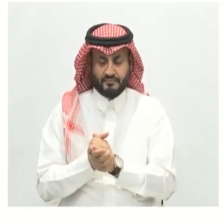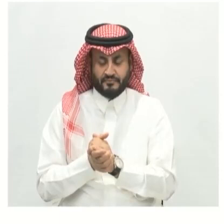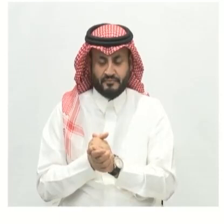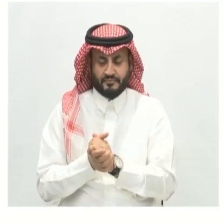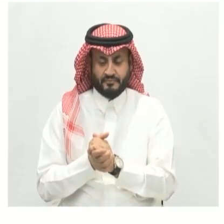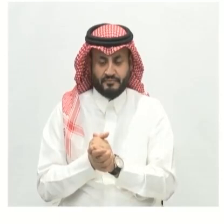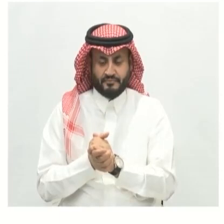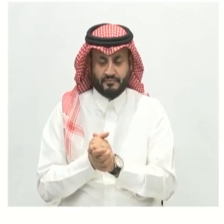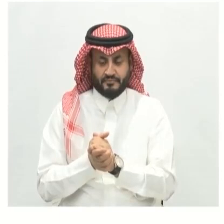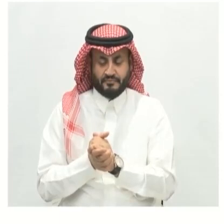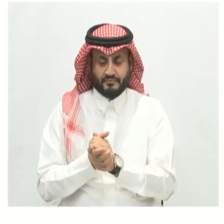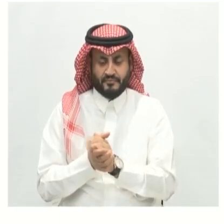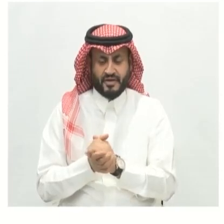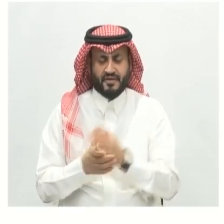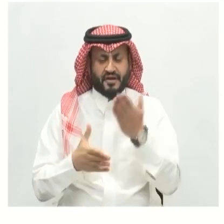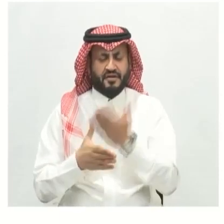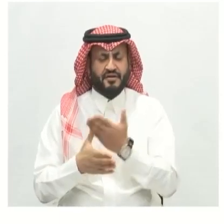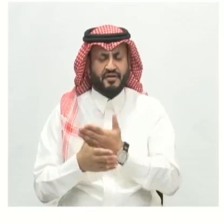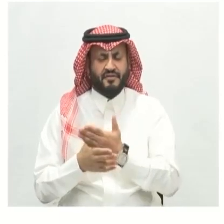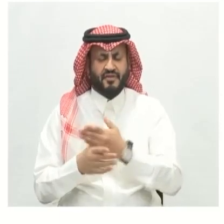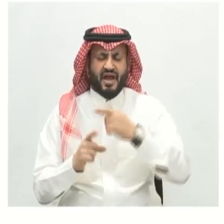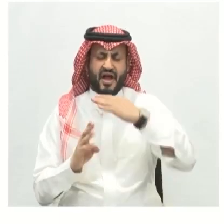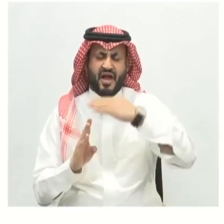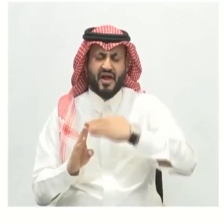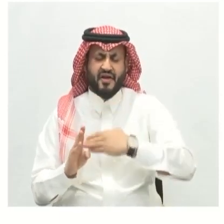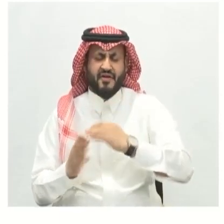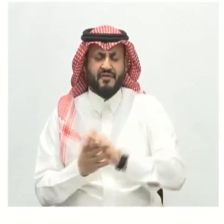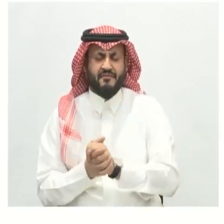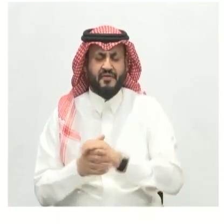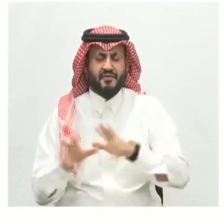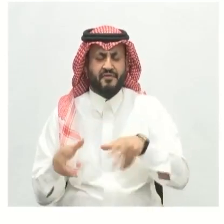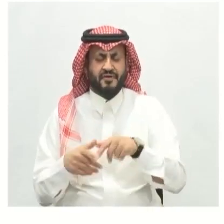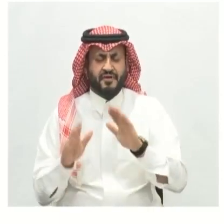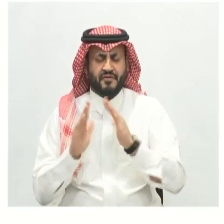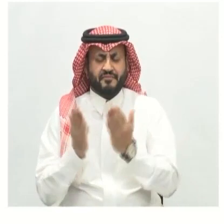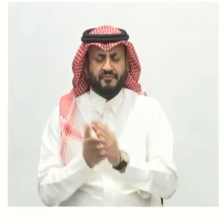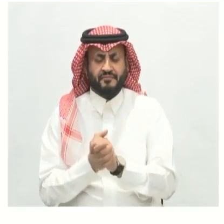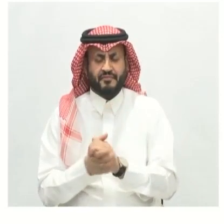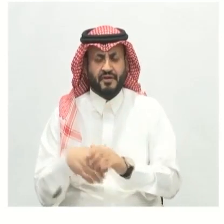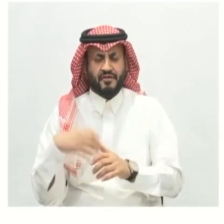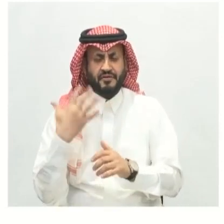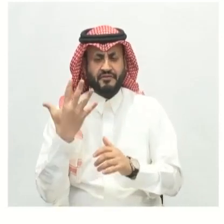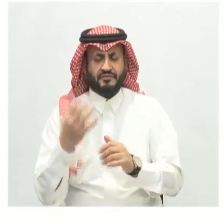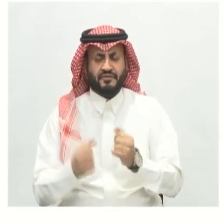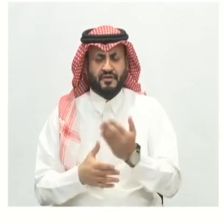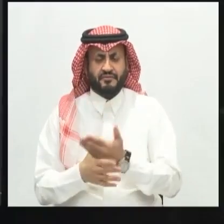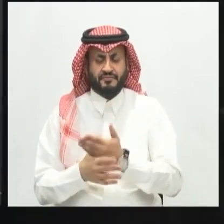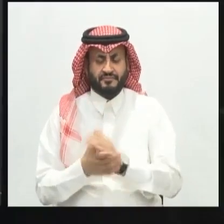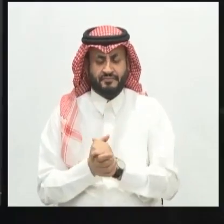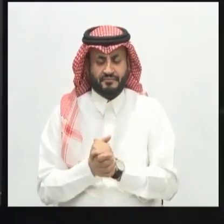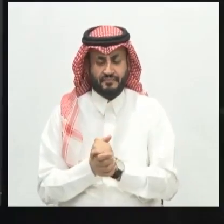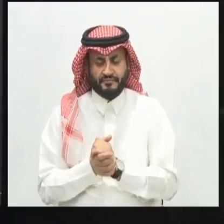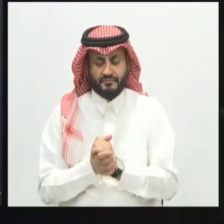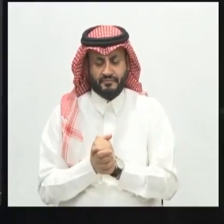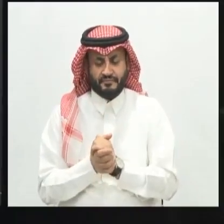لهذا اليوم اسباب ضعف الذوق العام في المجتمع وهي خمسه اسباب ما هي الاسباب